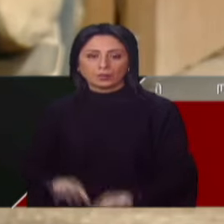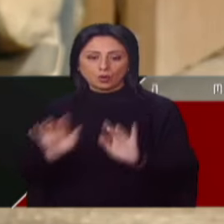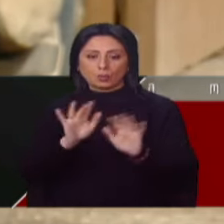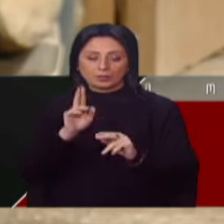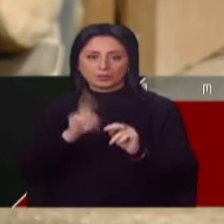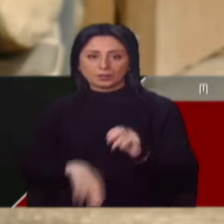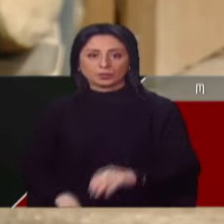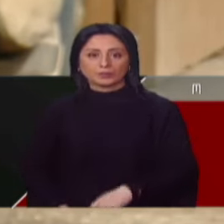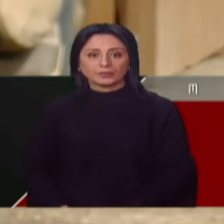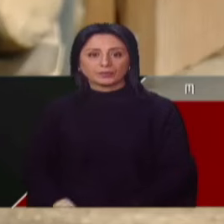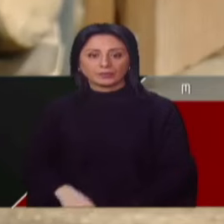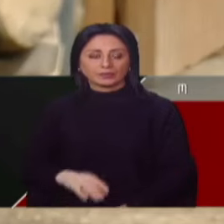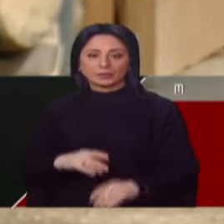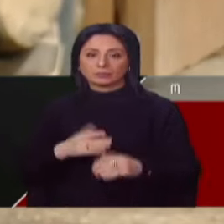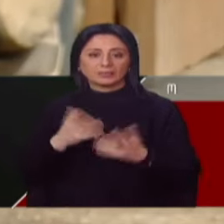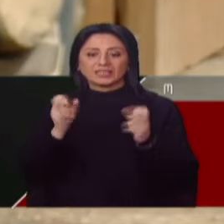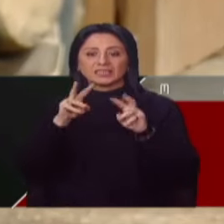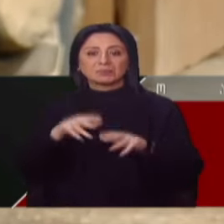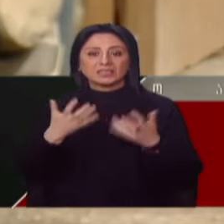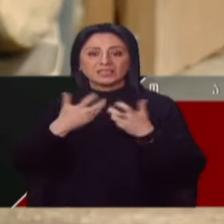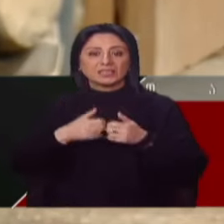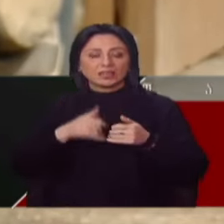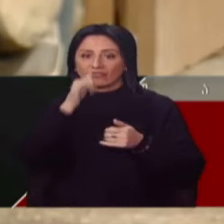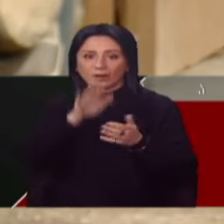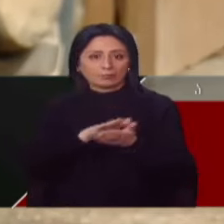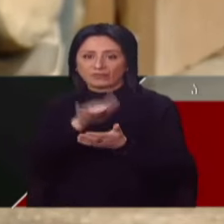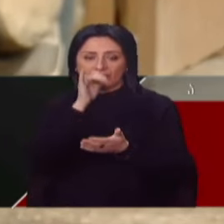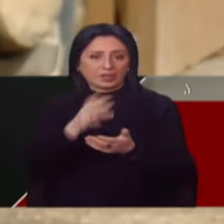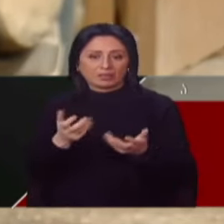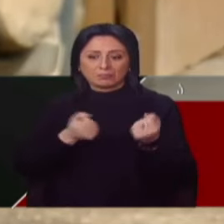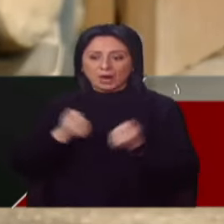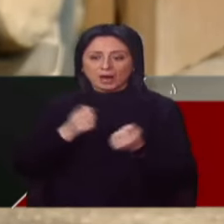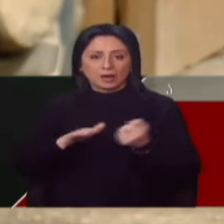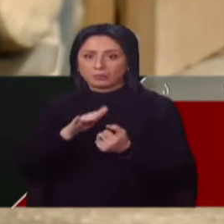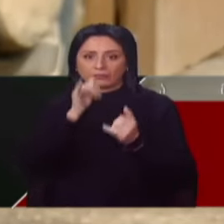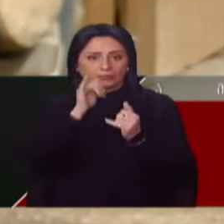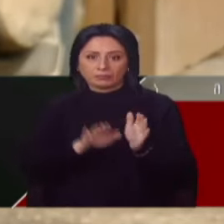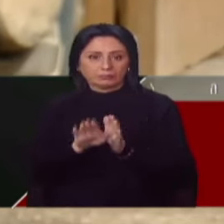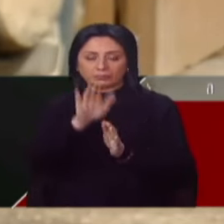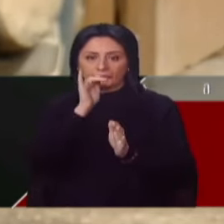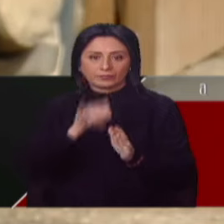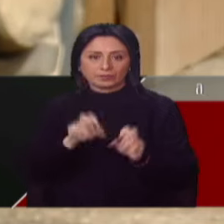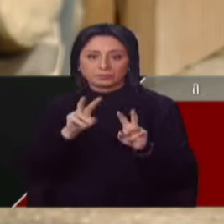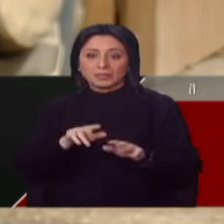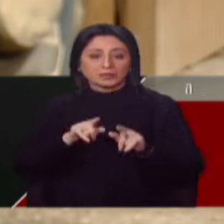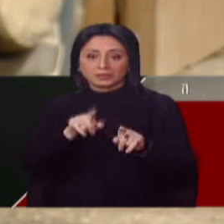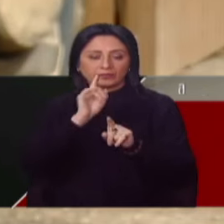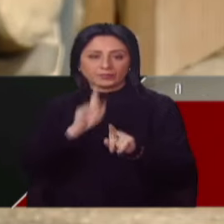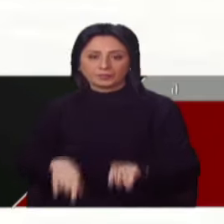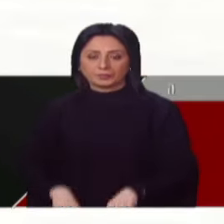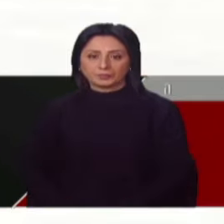ოპერაციის დასრულება. ეს ტექნიკა შესული არ არის, როგორც მოგახსენებათ, არ იძლევა საშუალებას ეს რელიეფი, რომ იქ სპეცტექნიკა